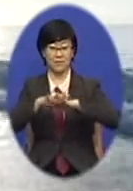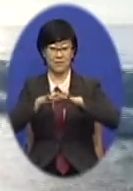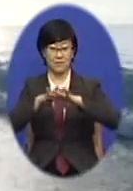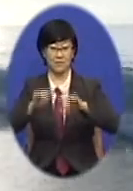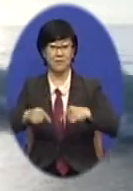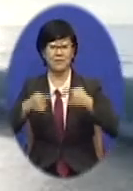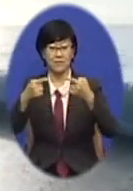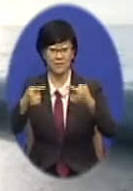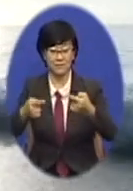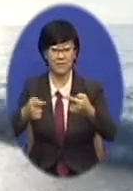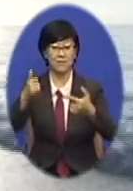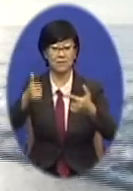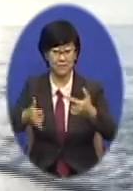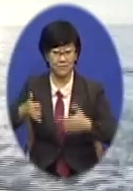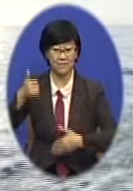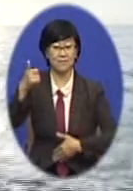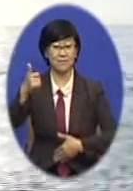낮이면 밭에 나가